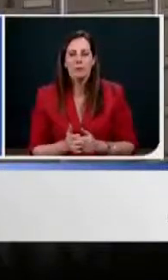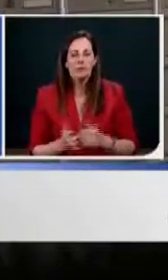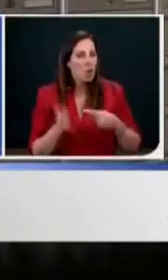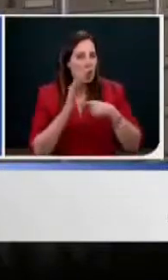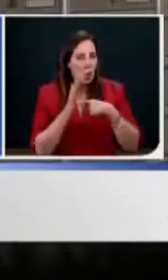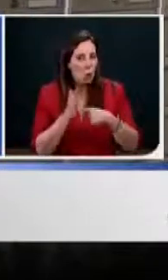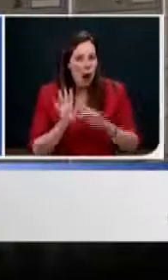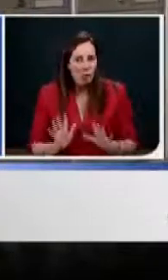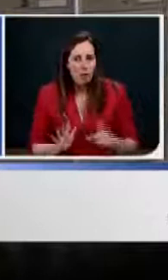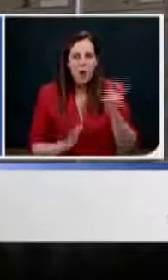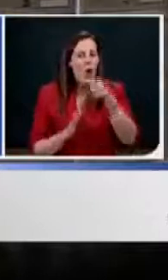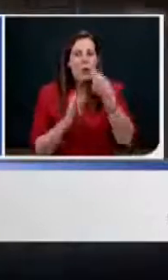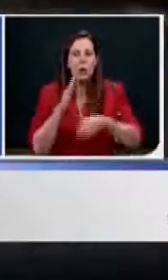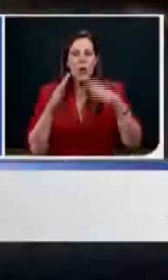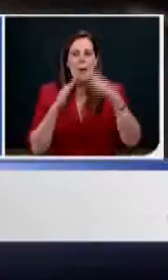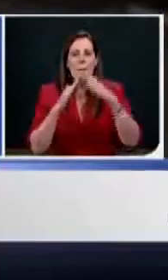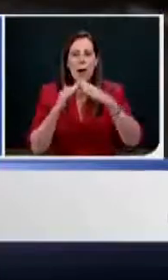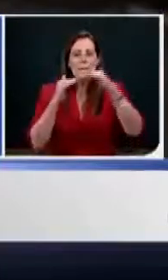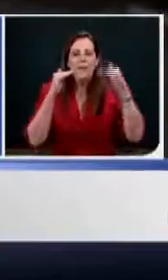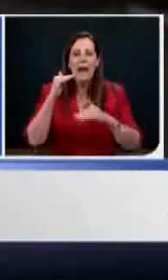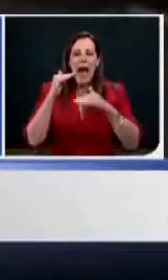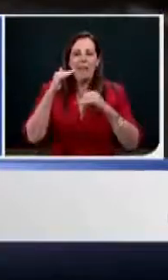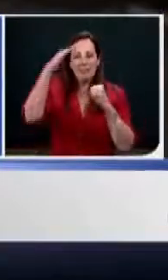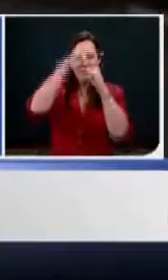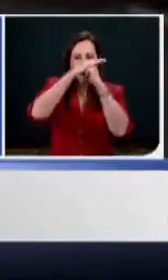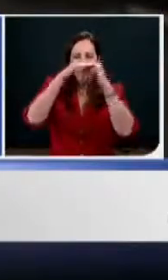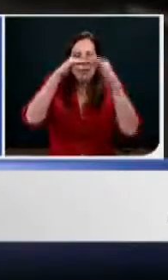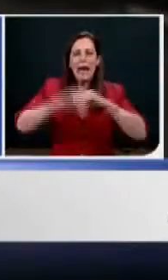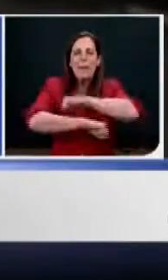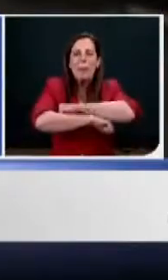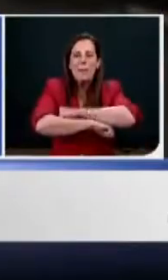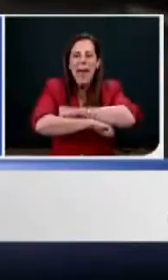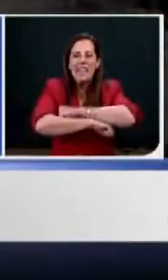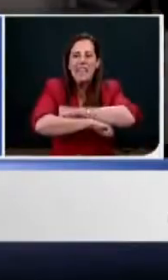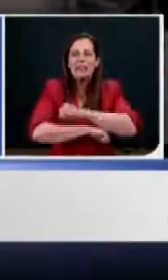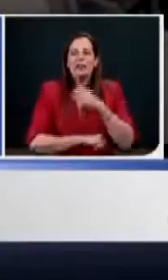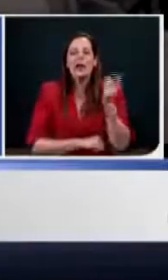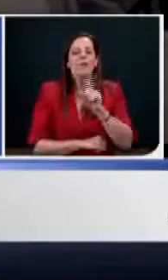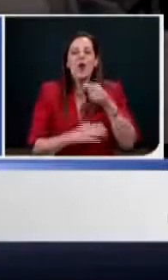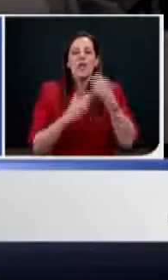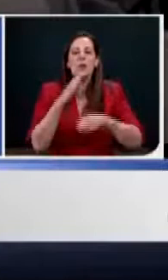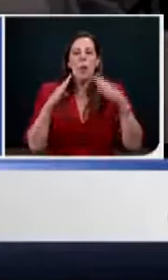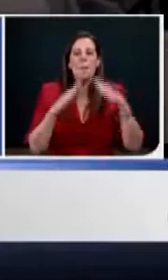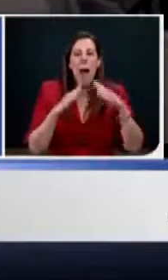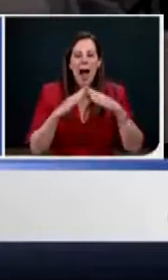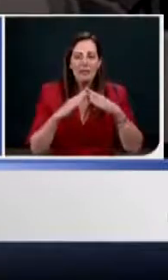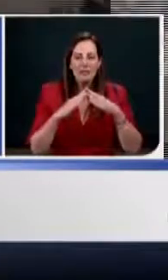לדוגמה, לא לקנות דירה מתחת לפנטהאוס, מתחת למרפסת, ולא, נגיד, לא לקנות דירה